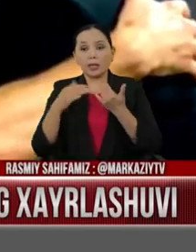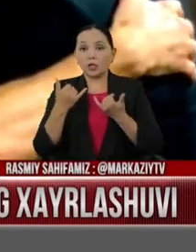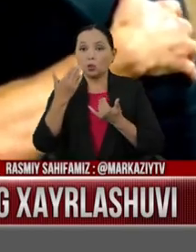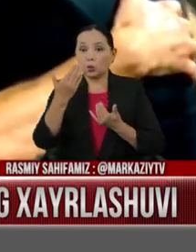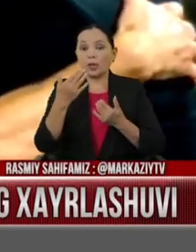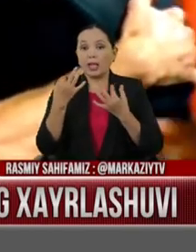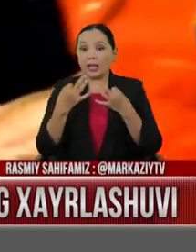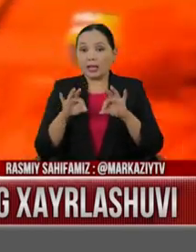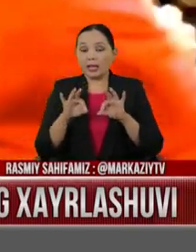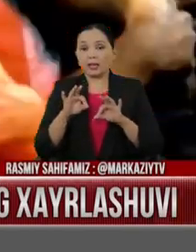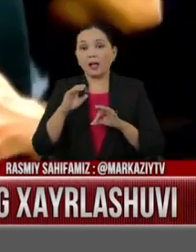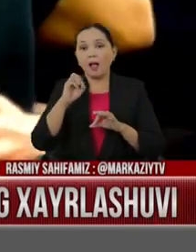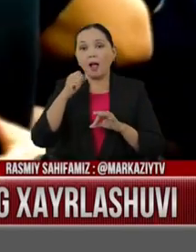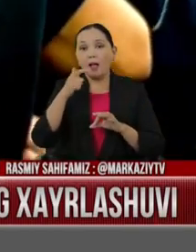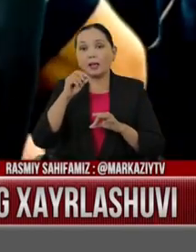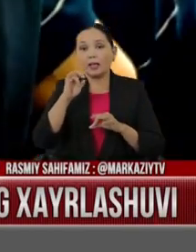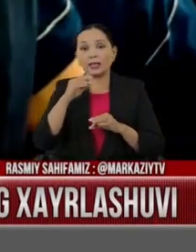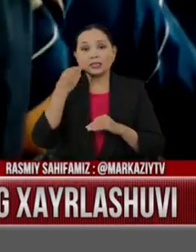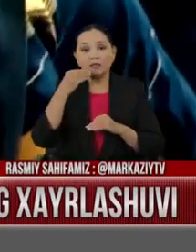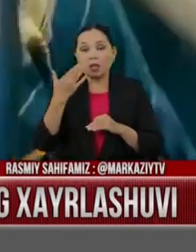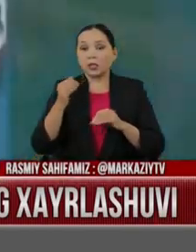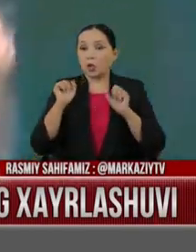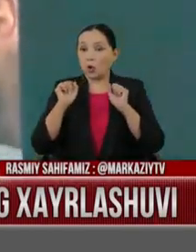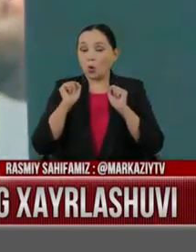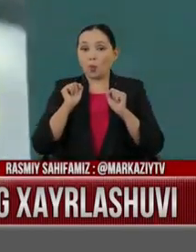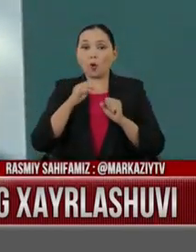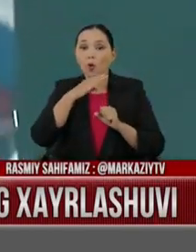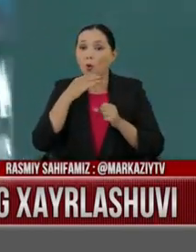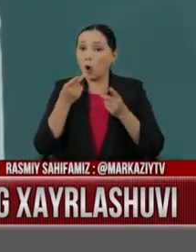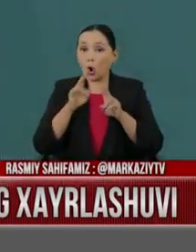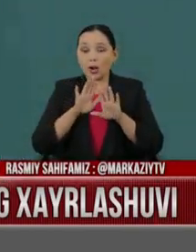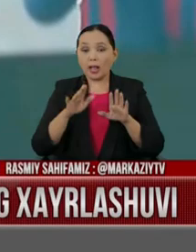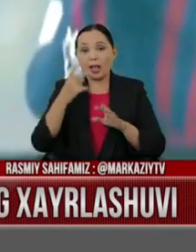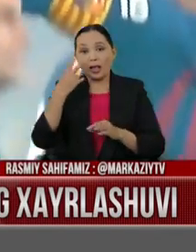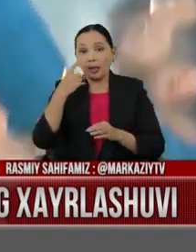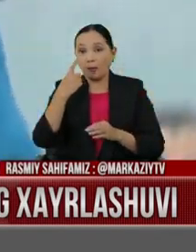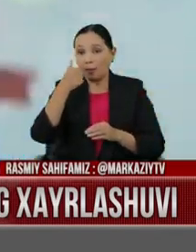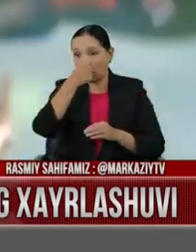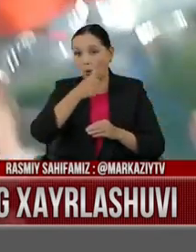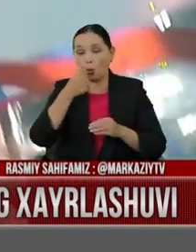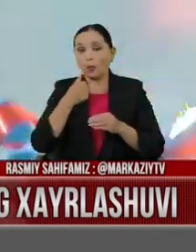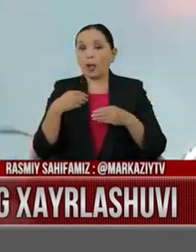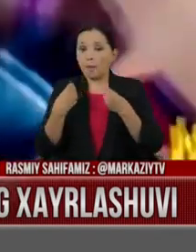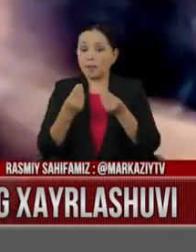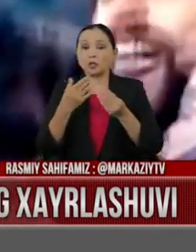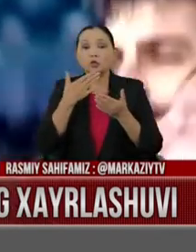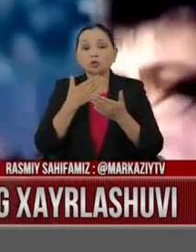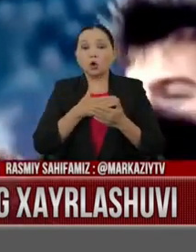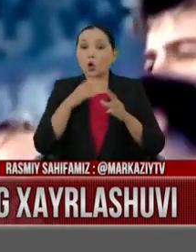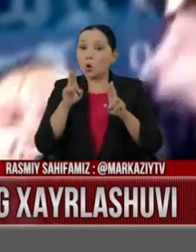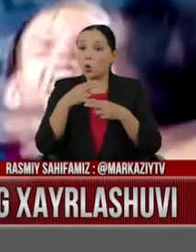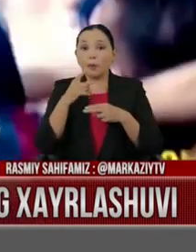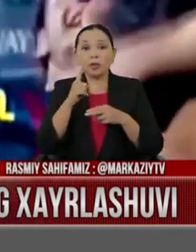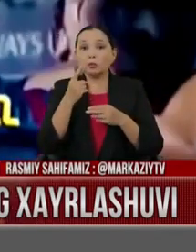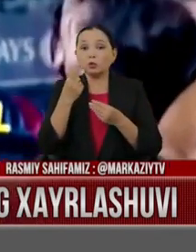ketdi. Endi u erkin agent. Erkin agent sifatida sportchi ko'pga qolmasligi ta'yin, lekin 21 yil umrini baxsh etgan jonajon klubi nima